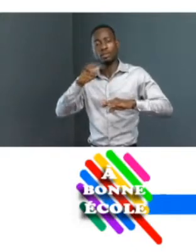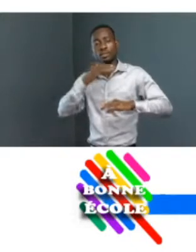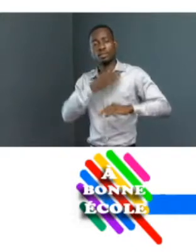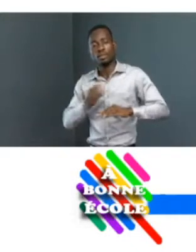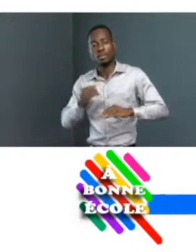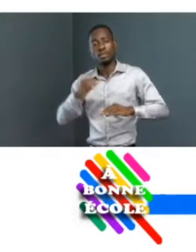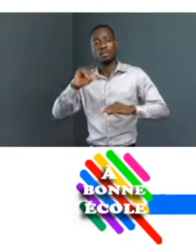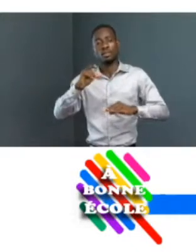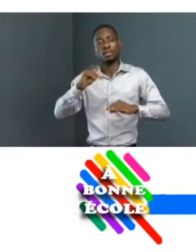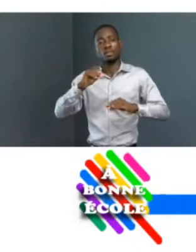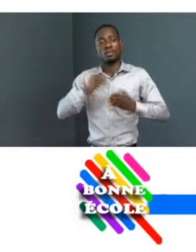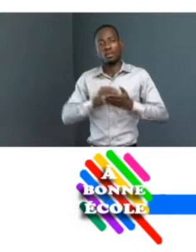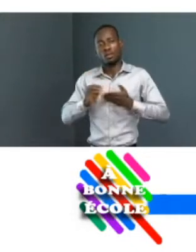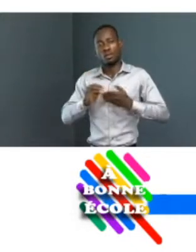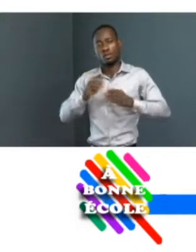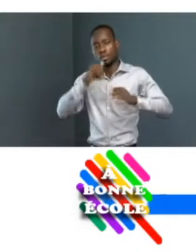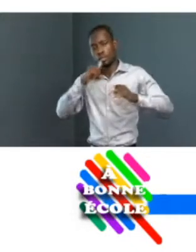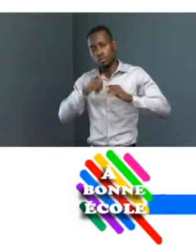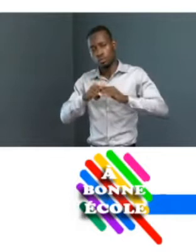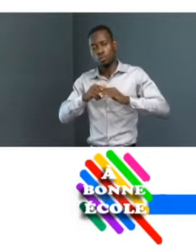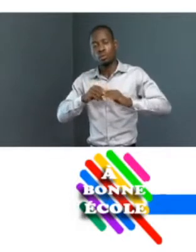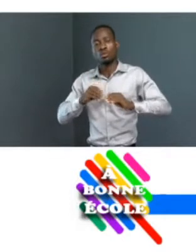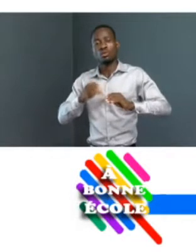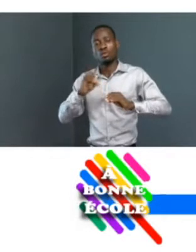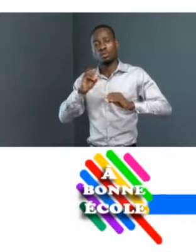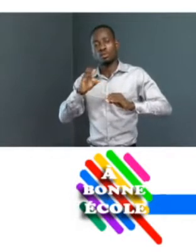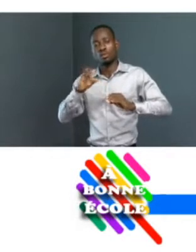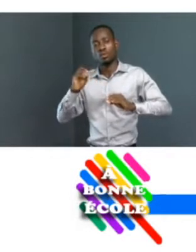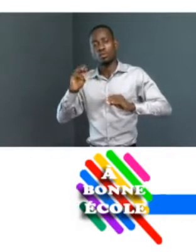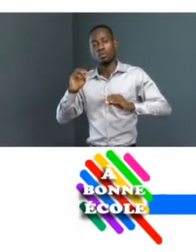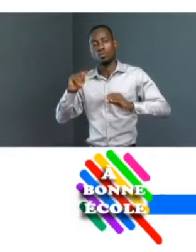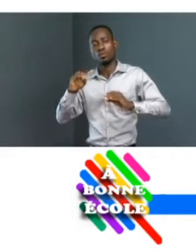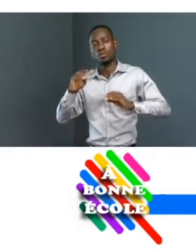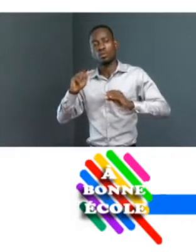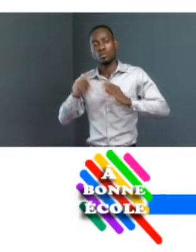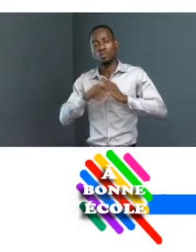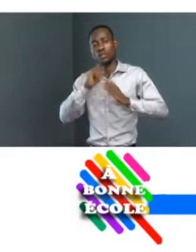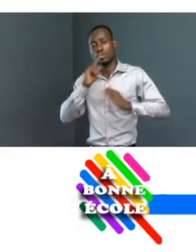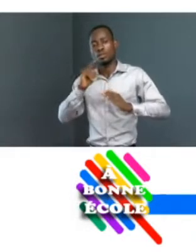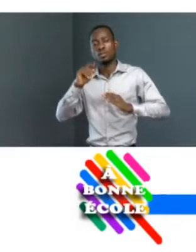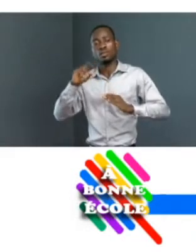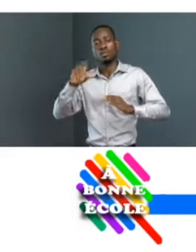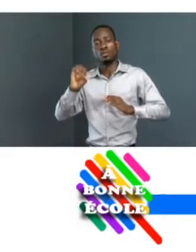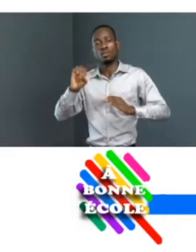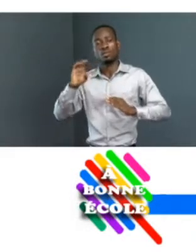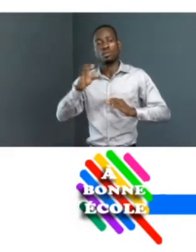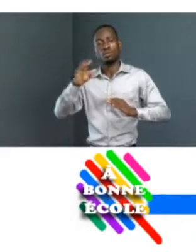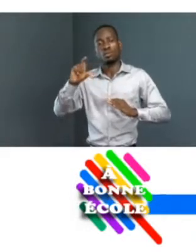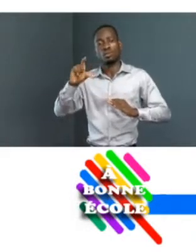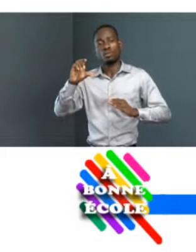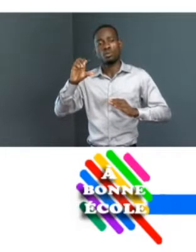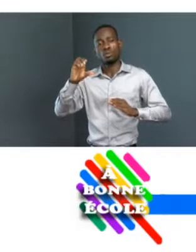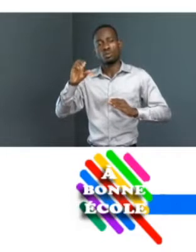l'accommodation est le cristallin. L'accommodation est bien sûr un acte